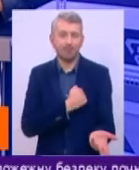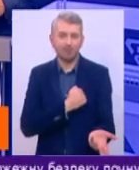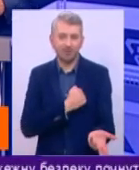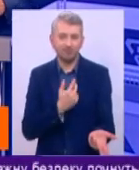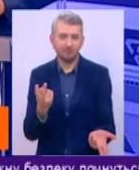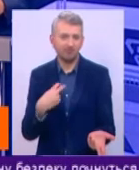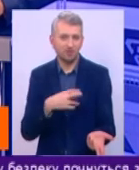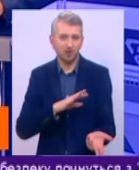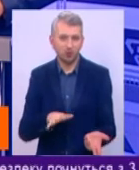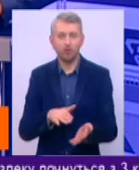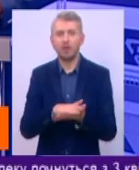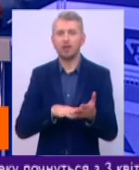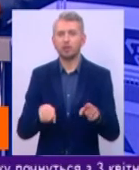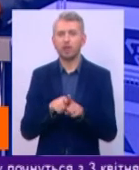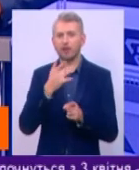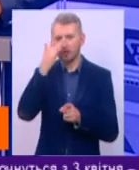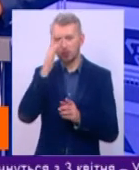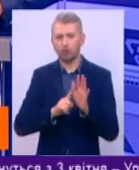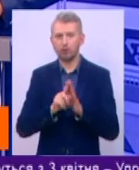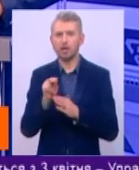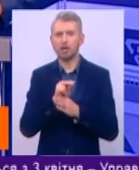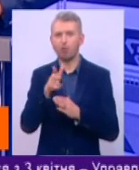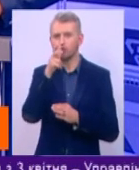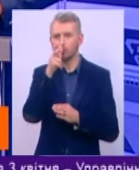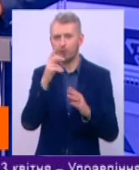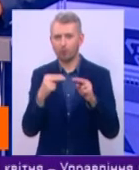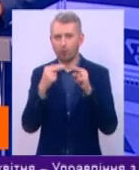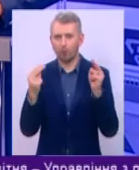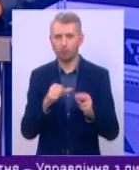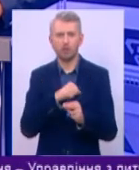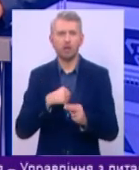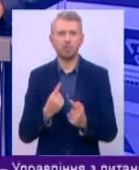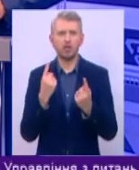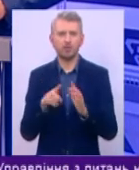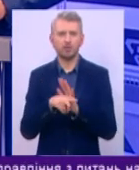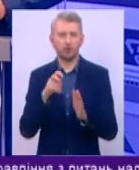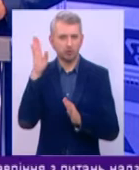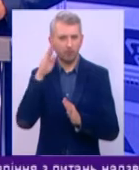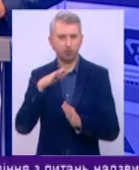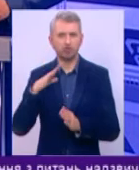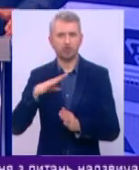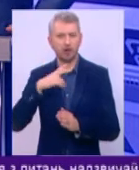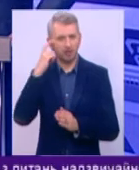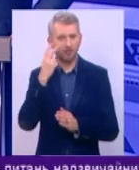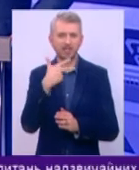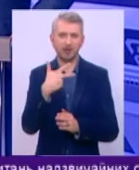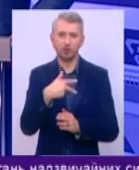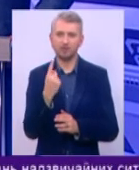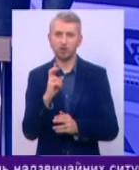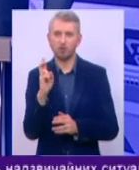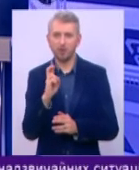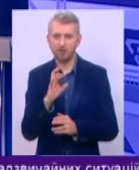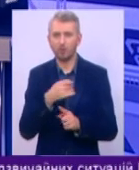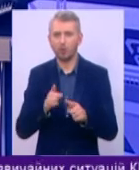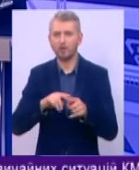прийшов. Далі про таке. Влітку розпочнеться ремонт Шулявського шляхопроводу. Наймасштабніше відключення води чекає на столицю 30 та 31